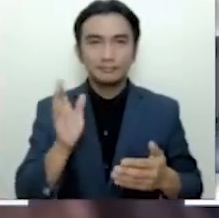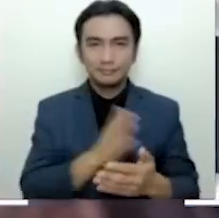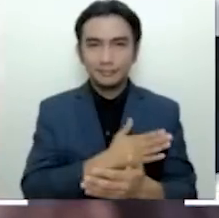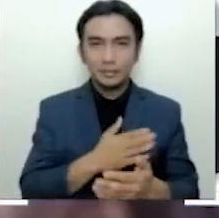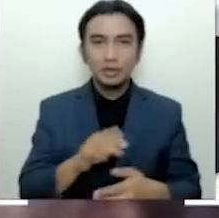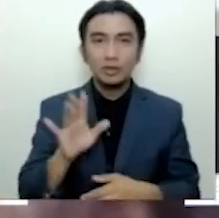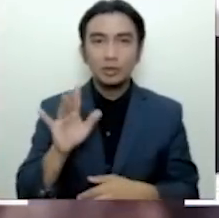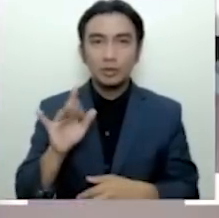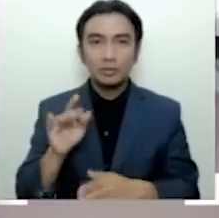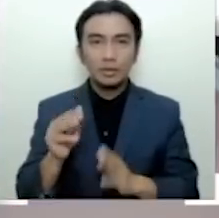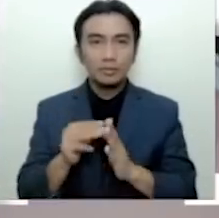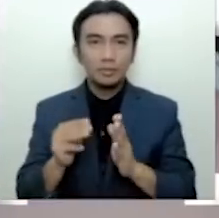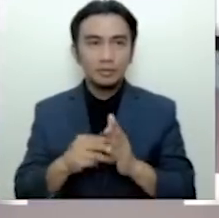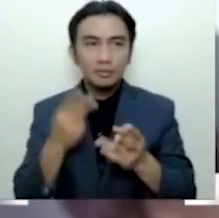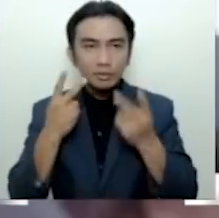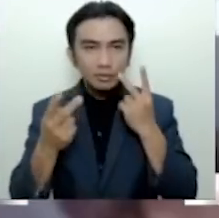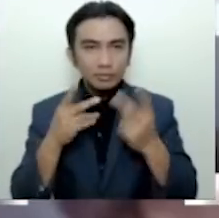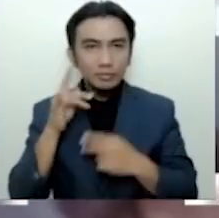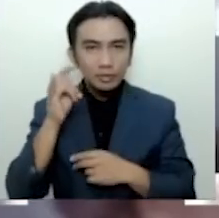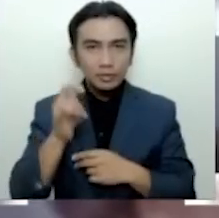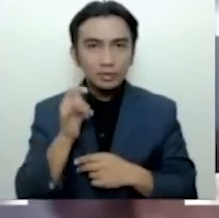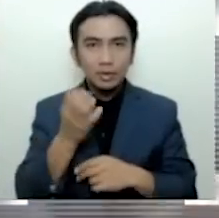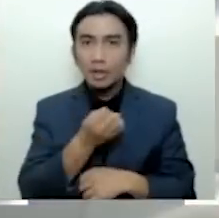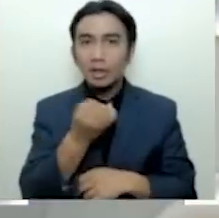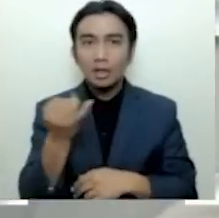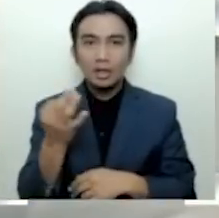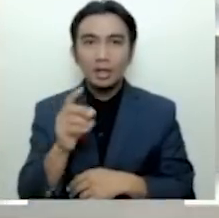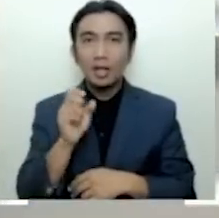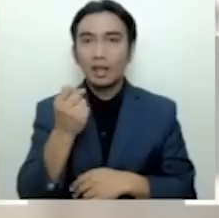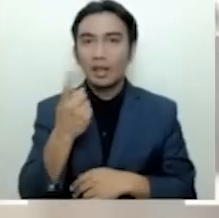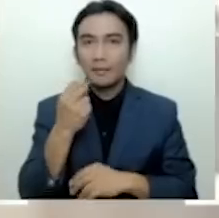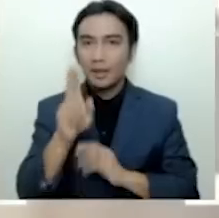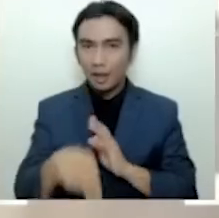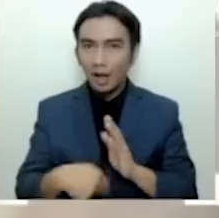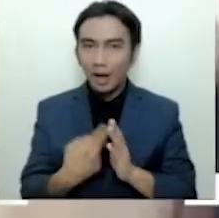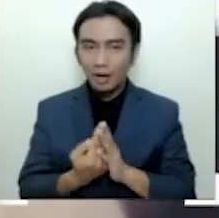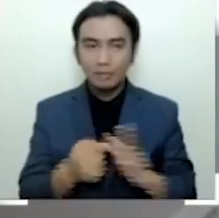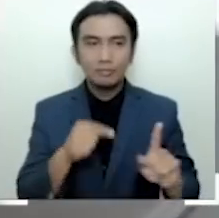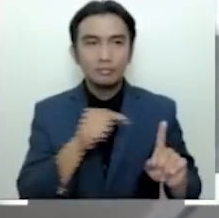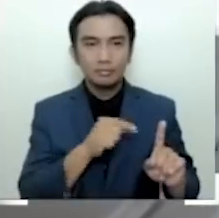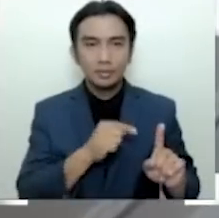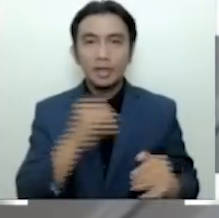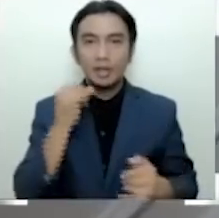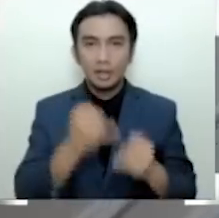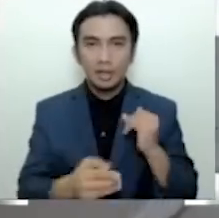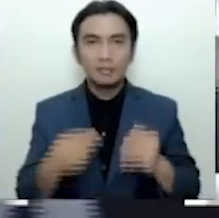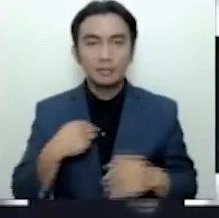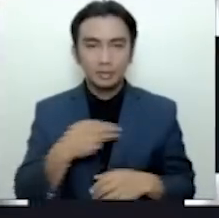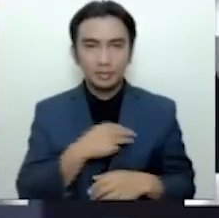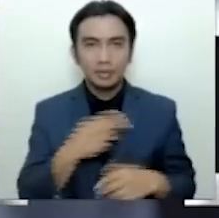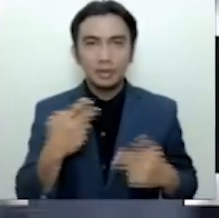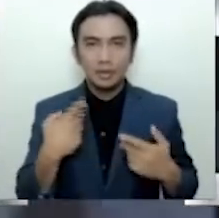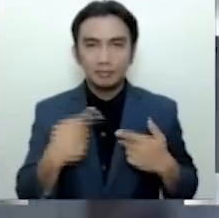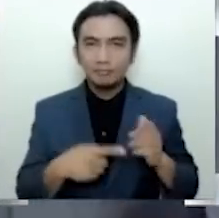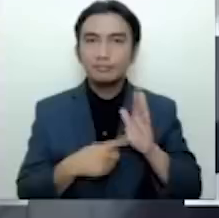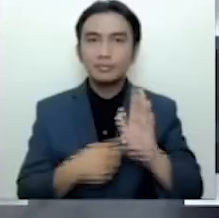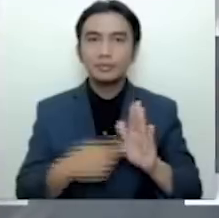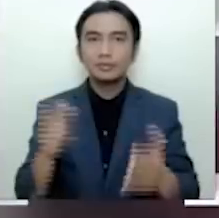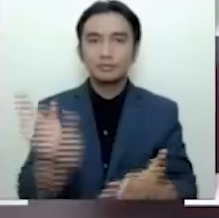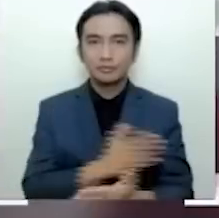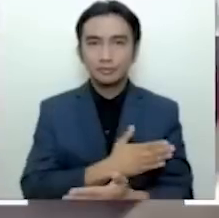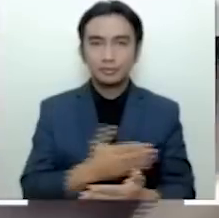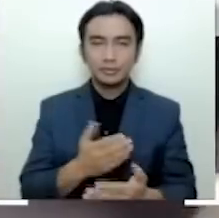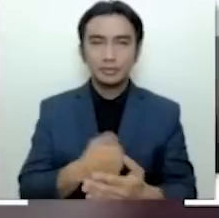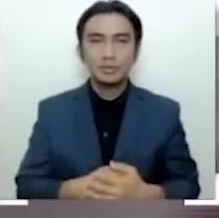na ang video sa YouTube sa loob lang ng 11 hours. Si Jisoo ang last member ng Blackpink na nag-solo debut. Ayon sa agency